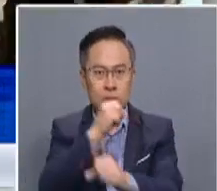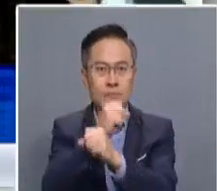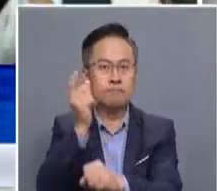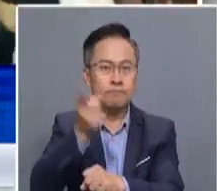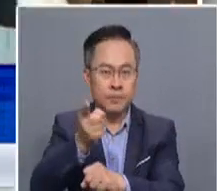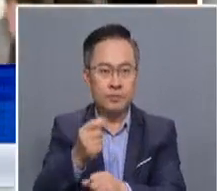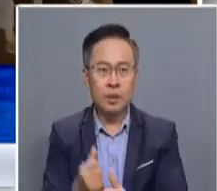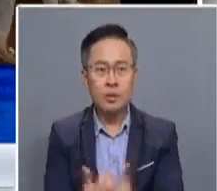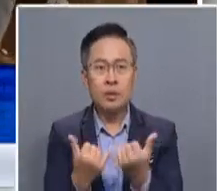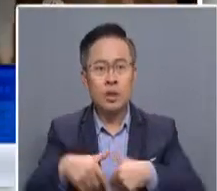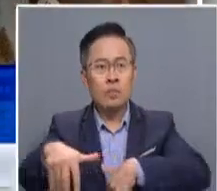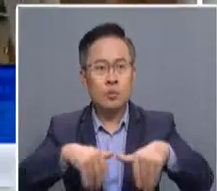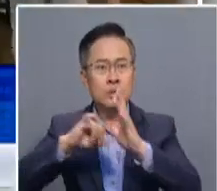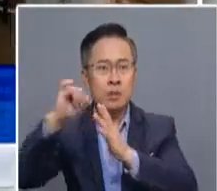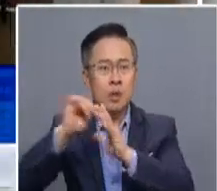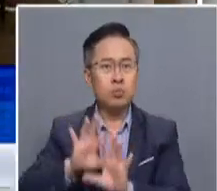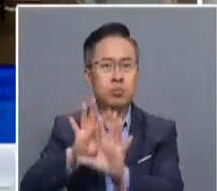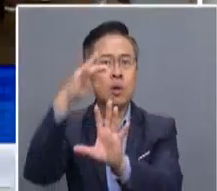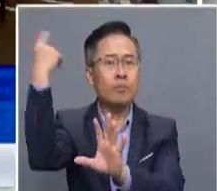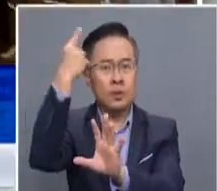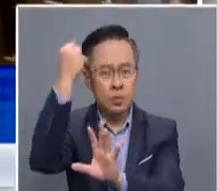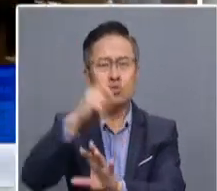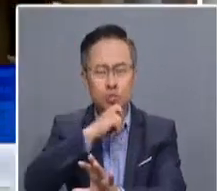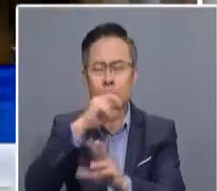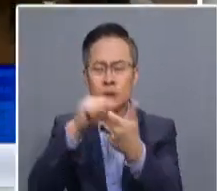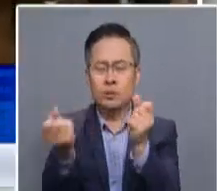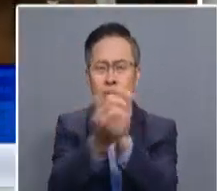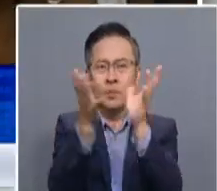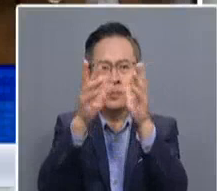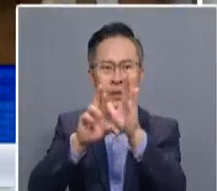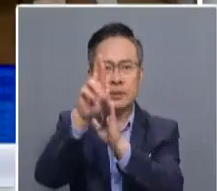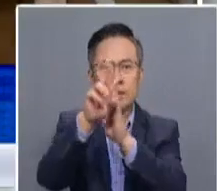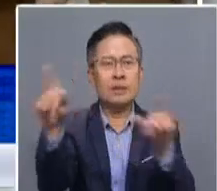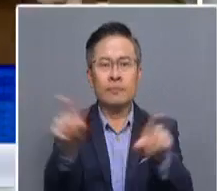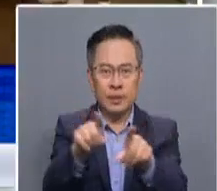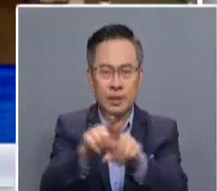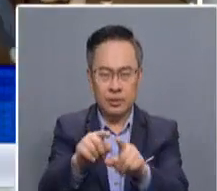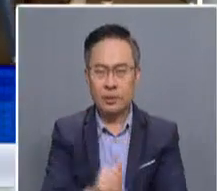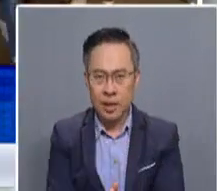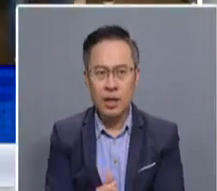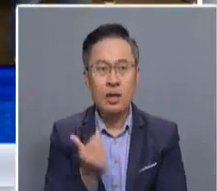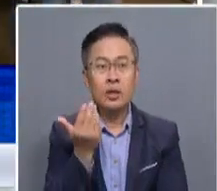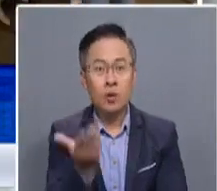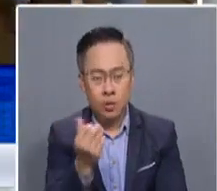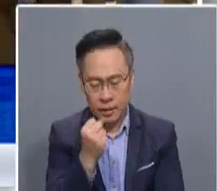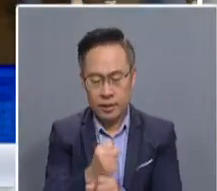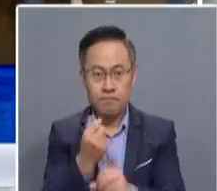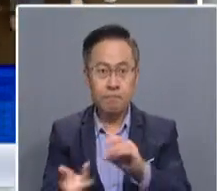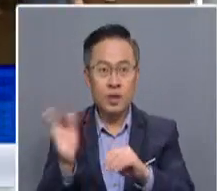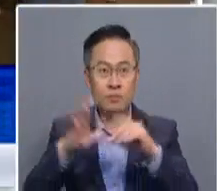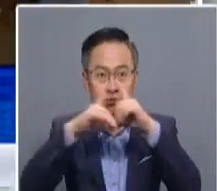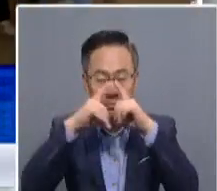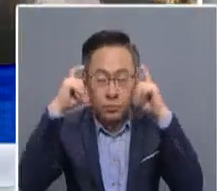ทางเชียงใหม่คนก็ไม่วิตกกังวล นะครับใช้ชีวิตได้ตามปกติครับ เชียงรายด้วยเช่นเดียวกันนะครับแต่ขอความร่วมมือเพิ่มเติมใน2เรื่องที่ได้นำเรีย